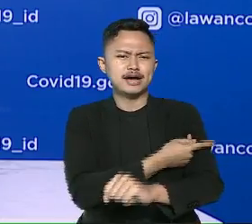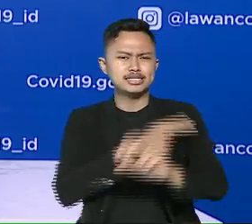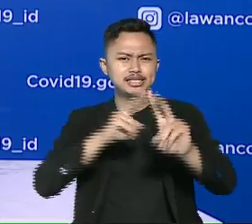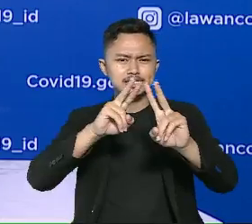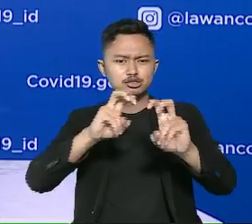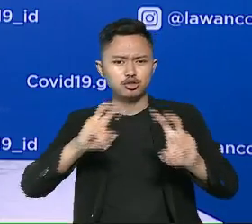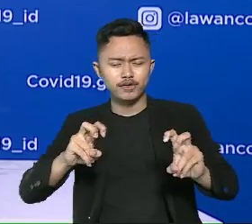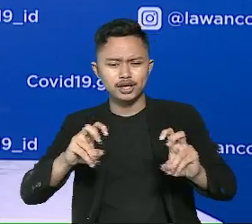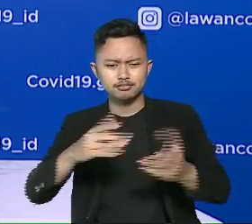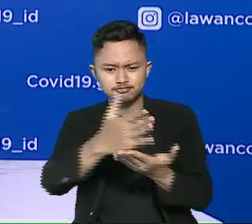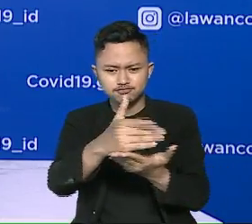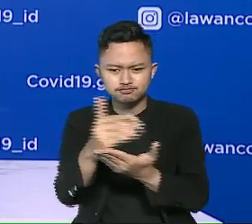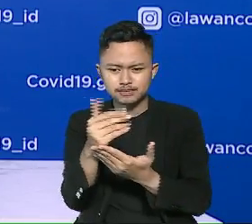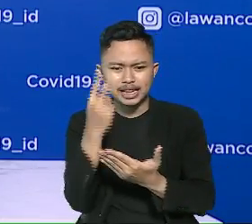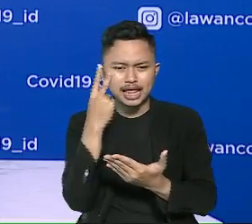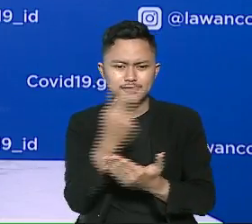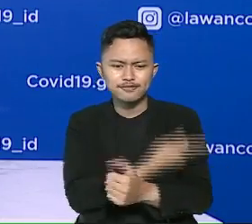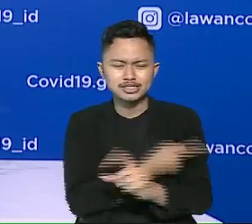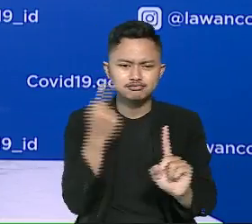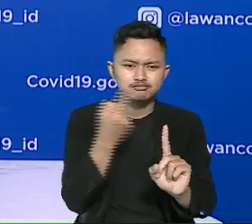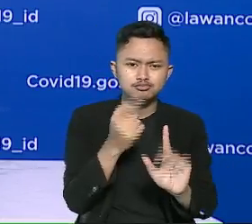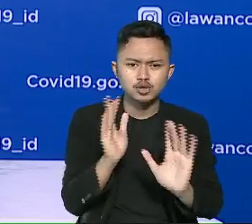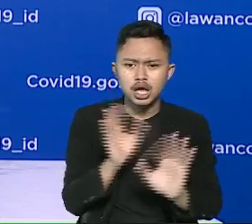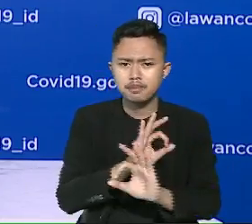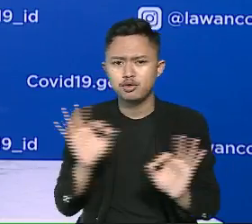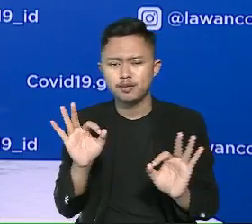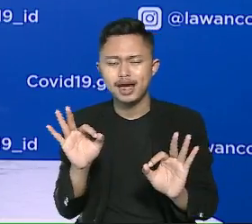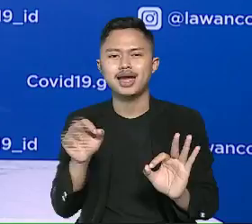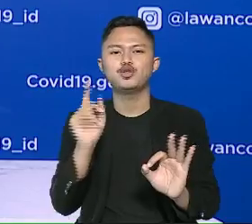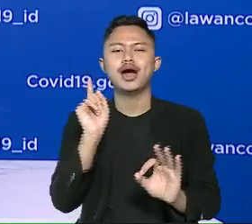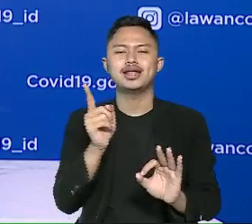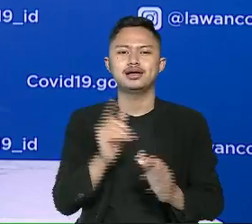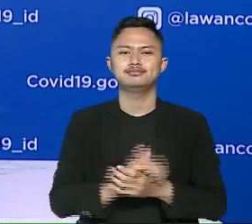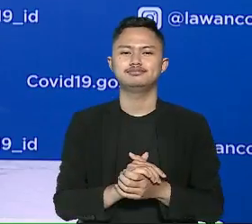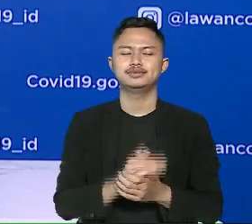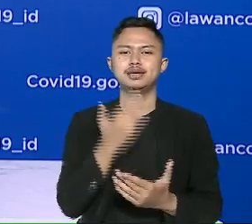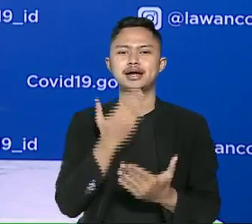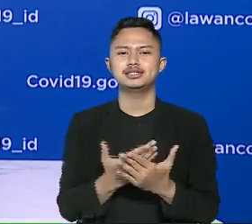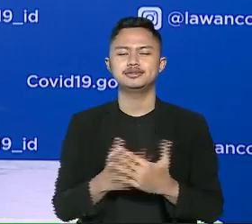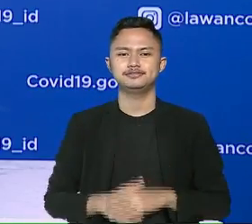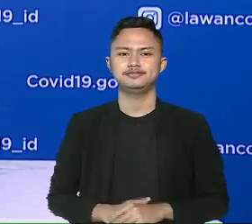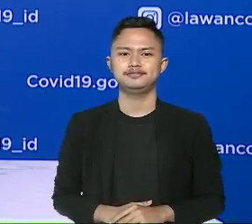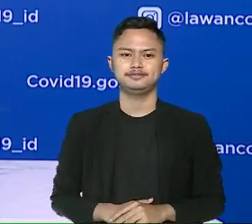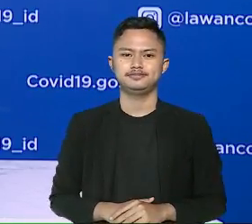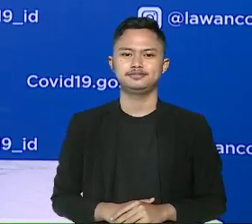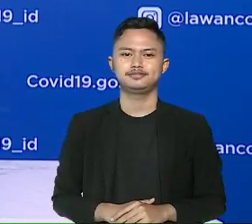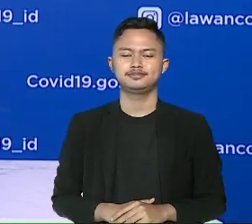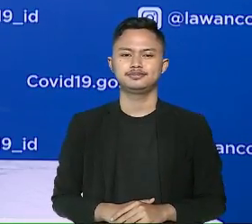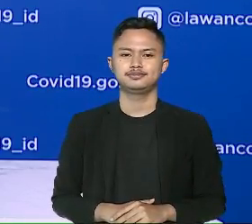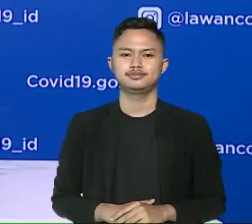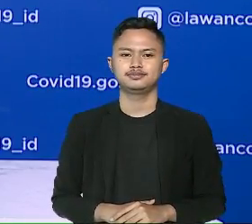juga dilakukan dengan baik untuk dipertimbangkan. Terima kasih.